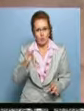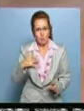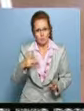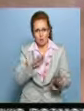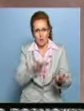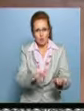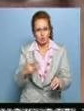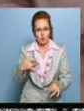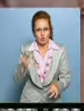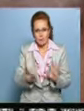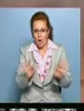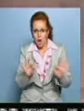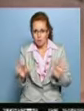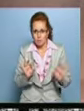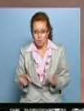леща